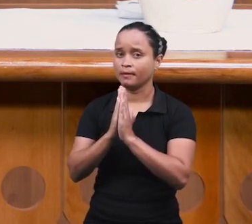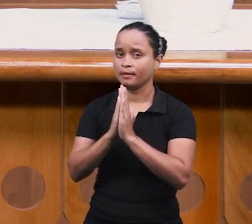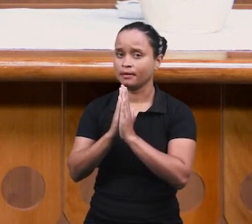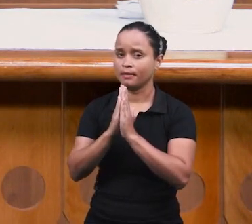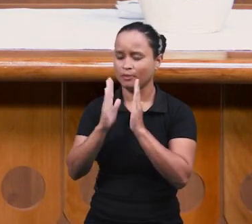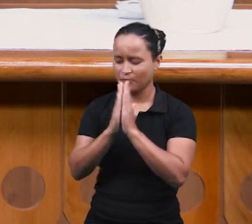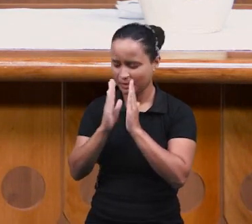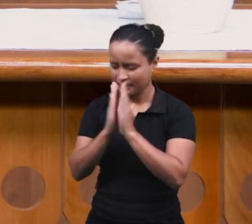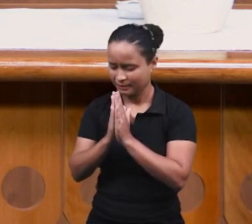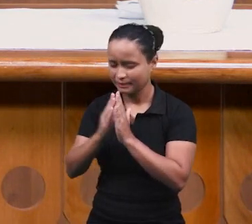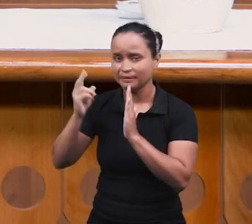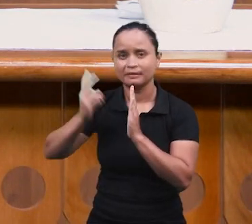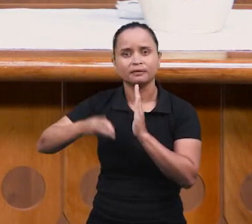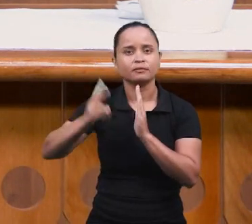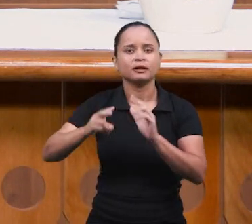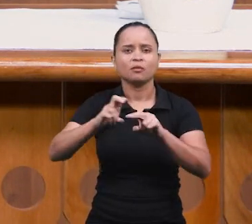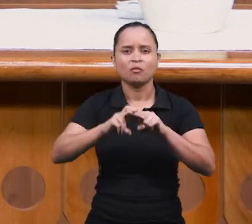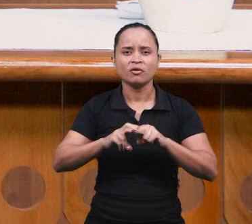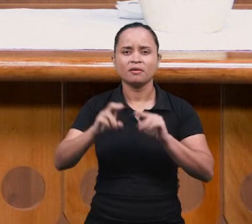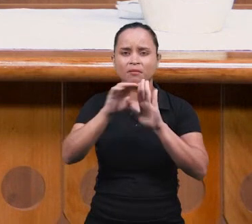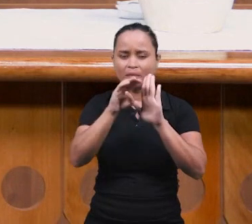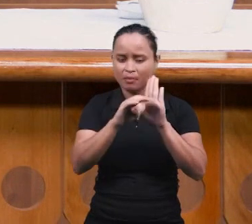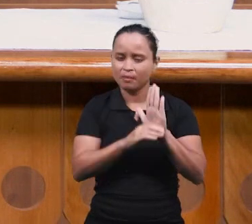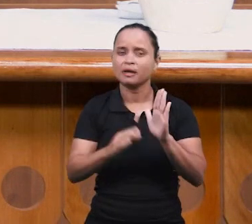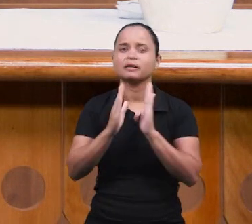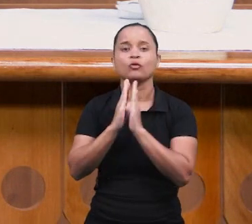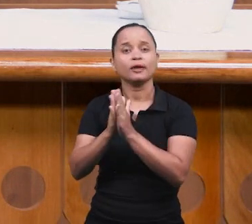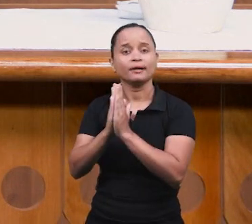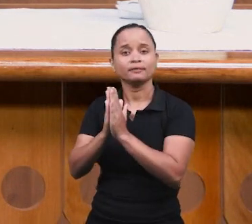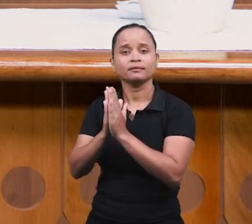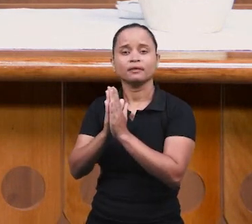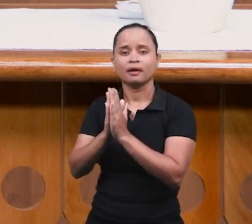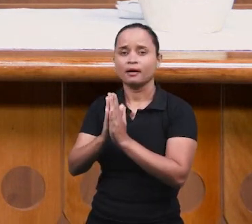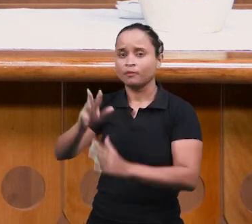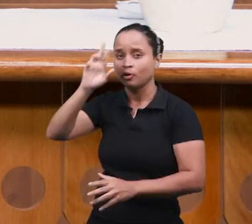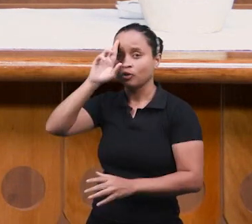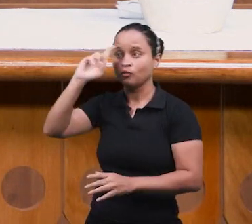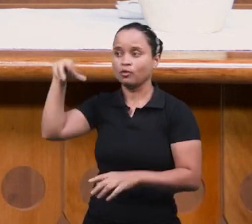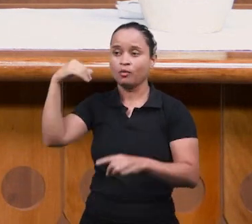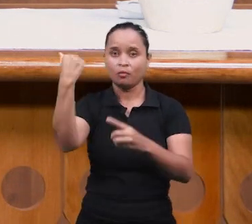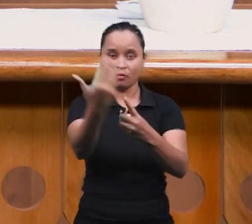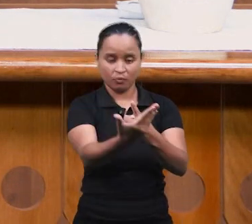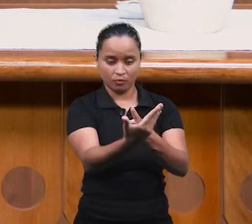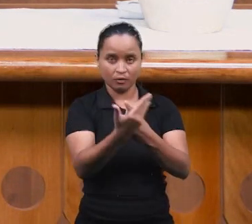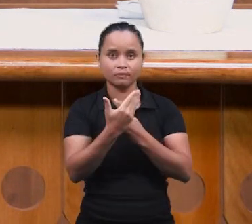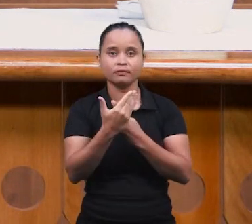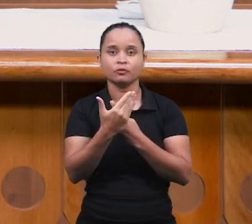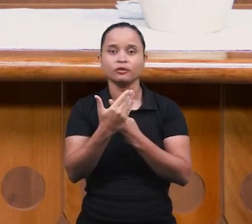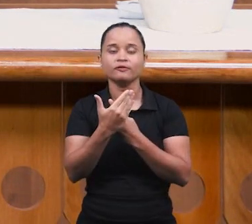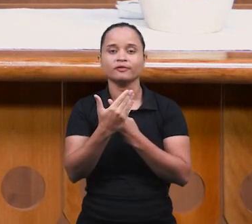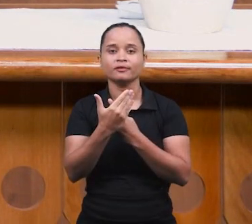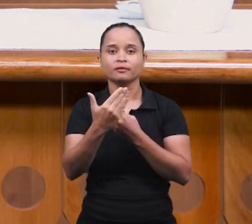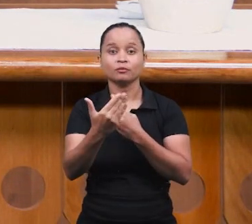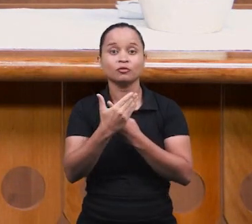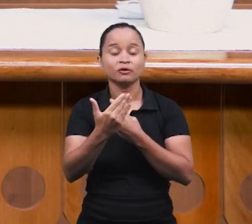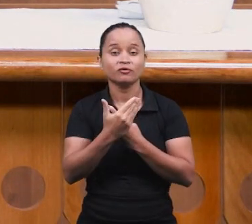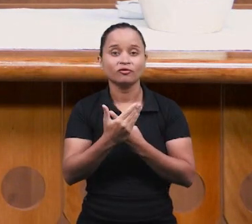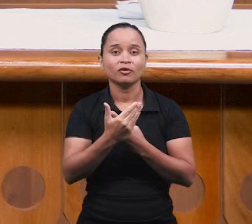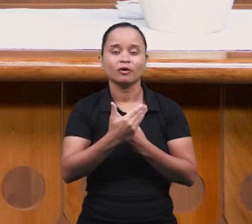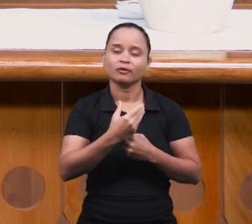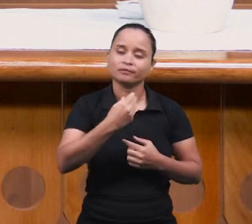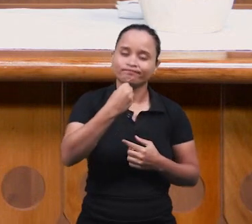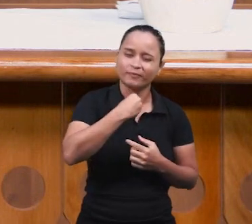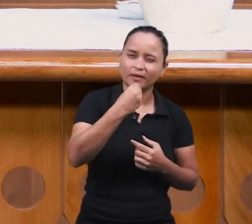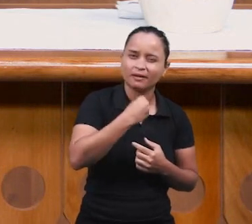Quand nous sommes venus dans la présence du Seigneur, le Seigneur a opéré quelque chose de merveilleux. Tout était nouveau. C'était une nouveauté. C'était que